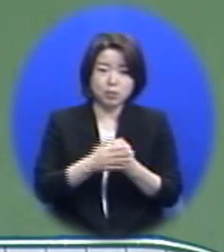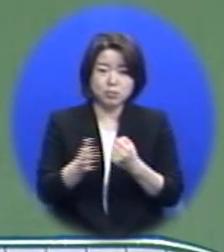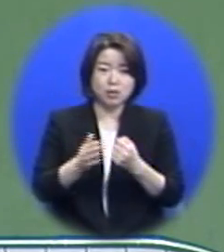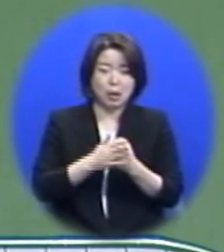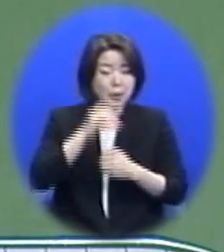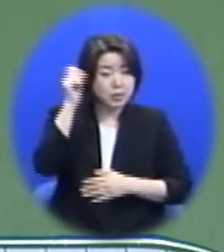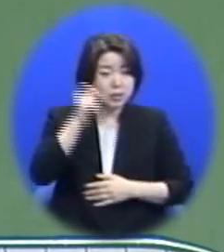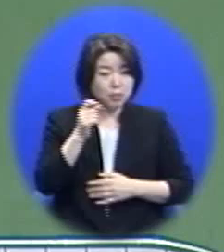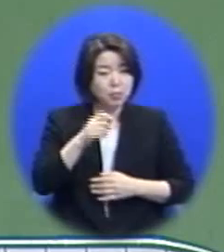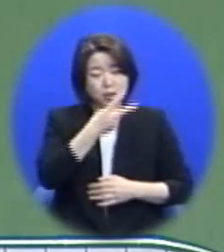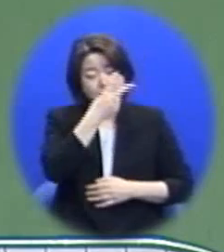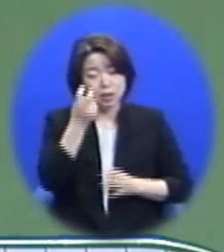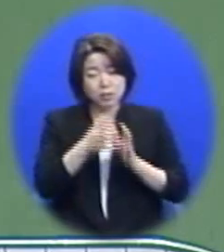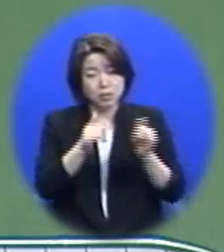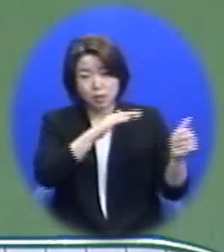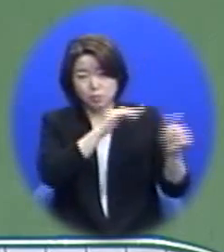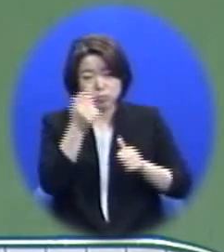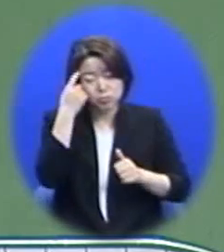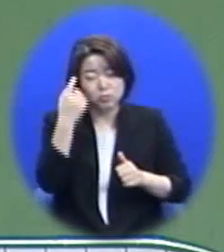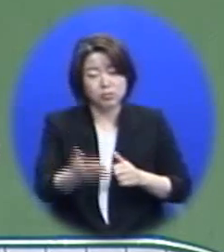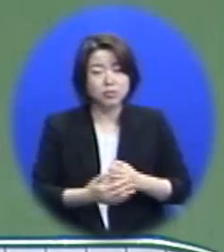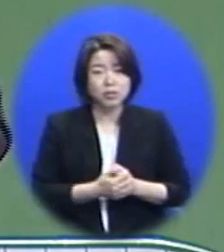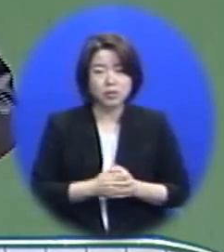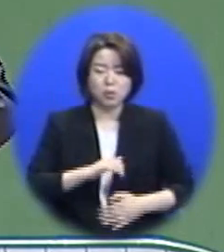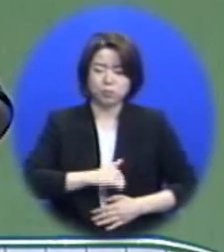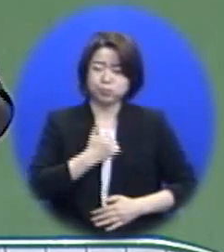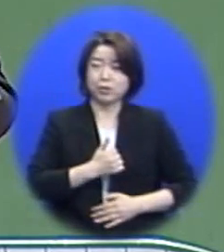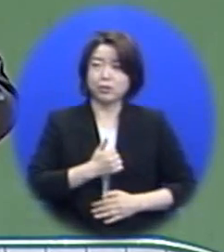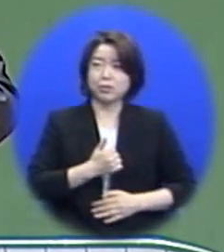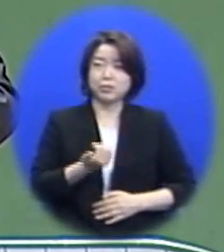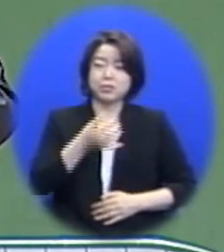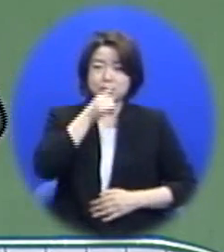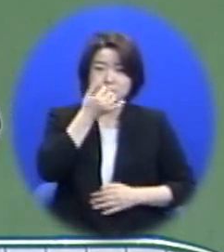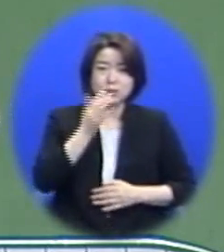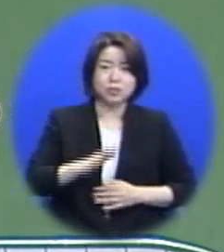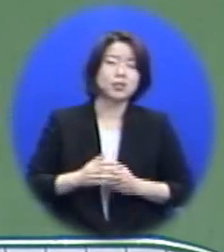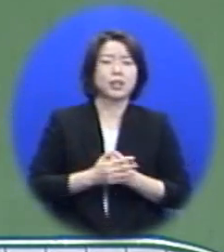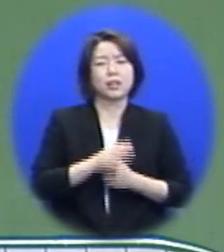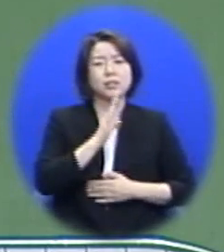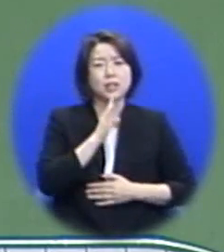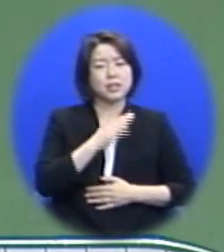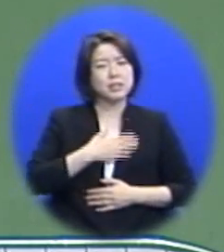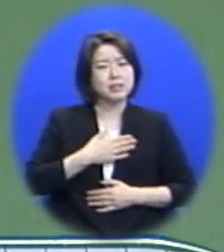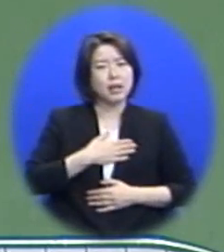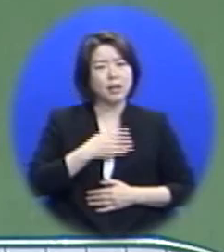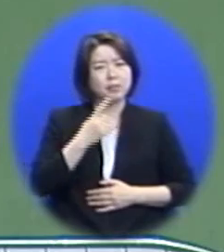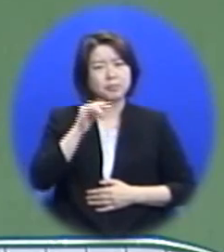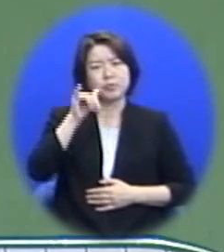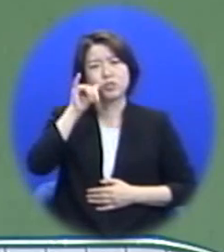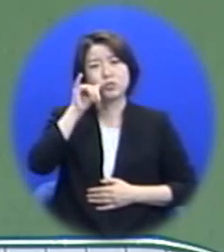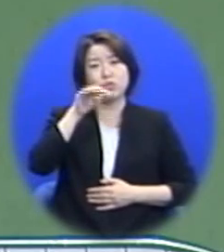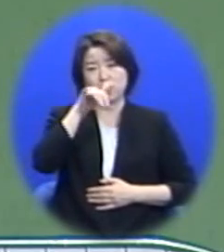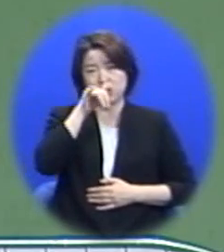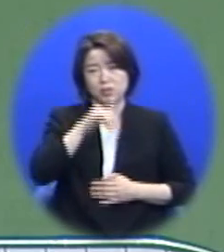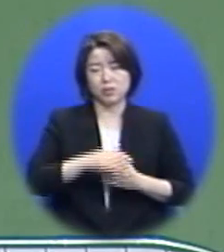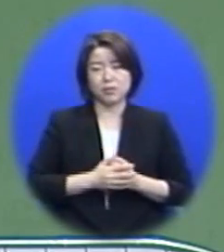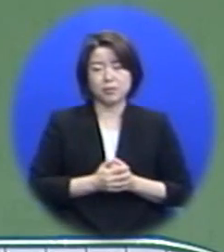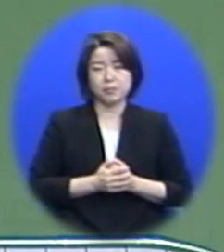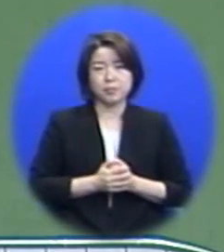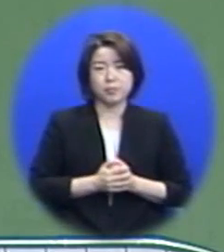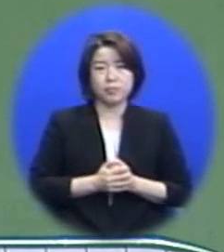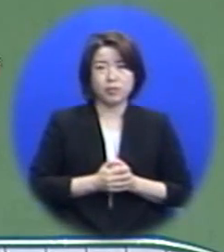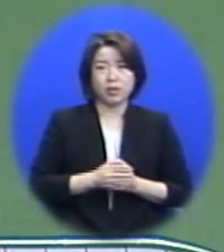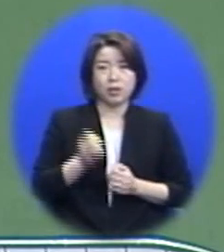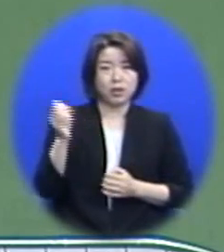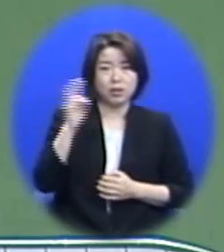짜증을 했더니 아 그런데 사실 나 중독이 있어 이렇게 이야기를 하더래